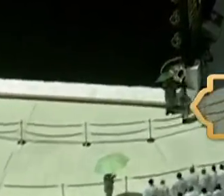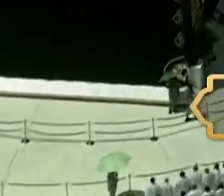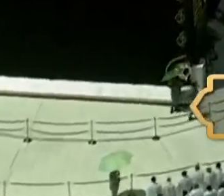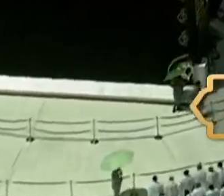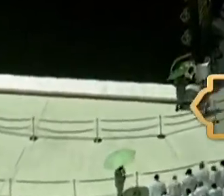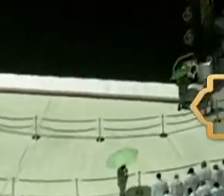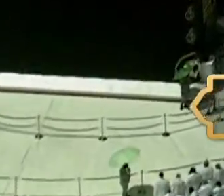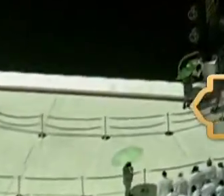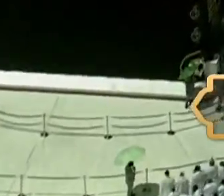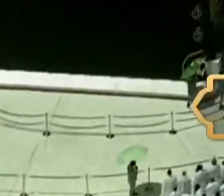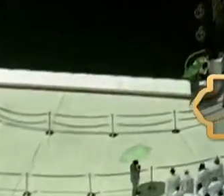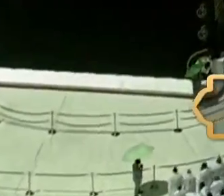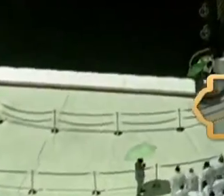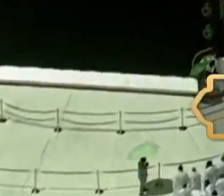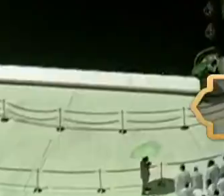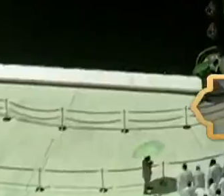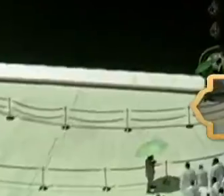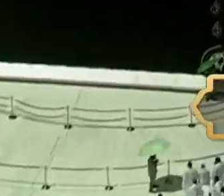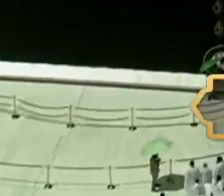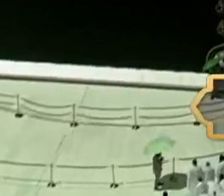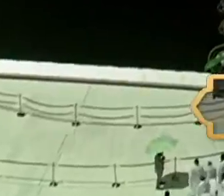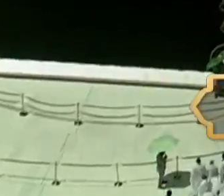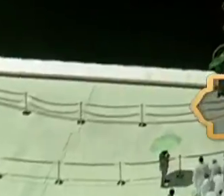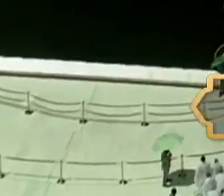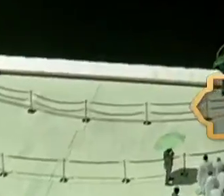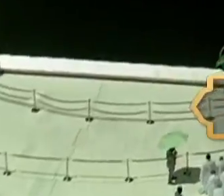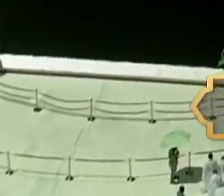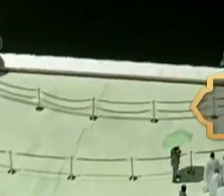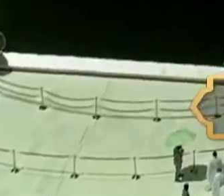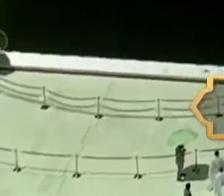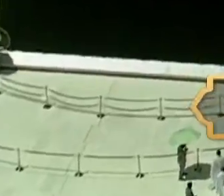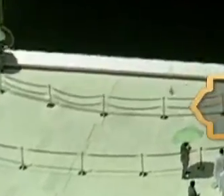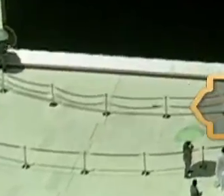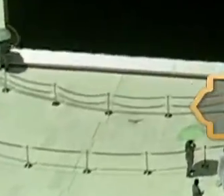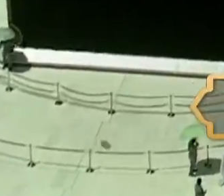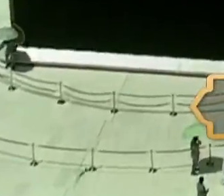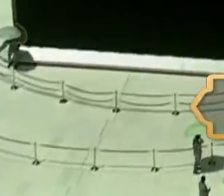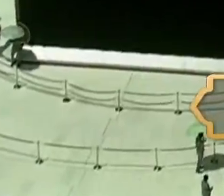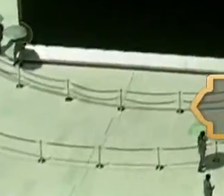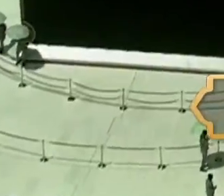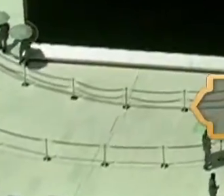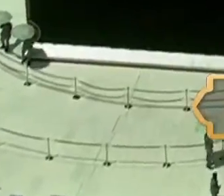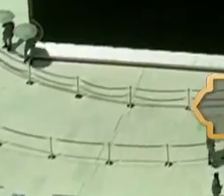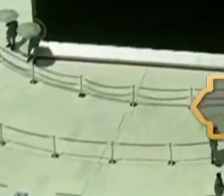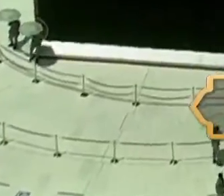الله حي على الصلاح حي على